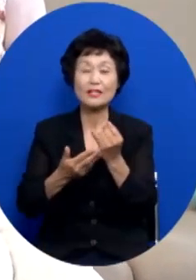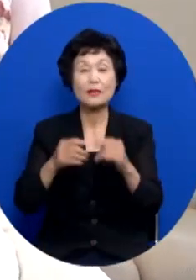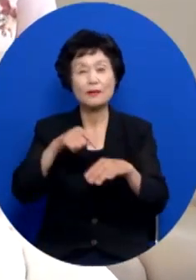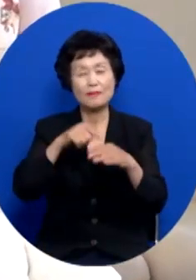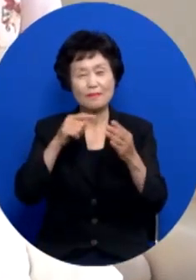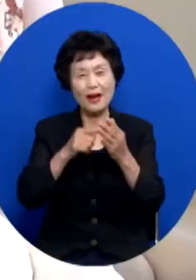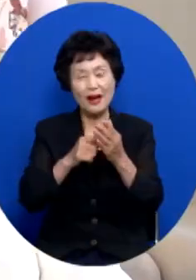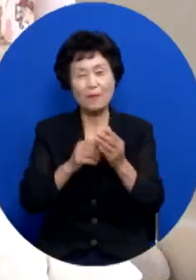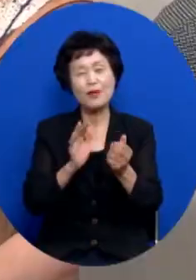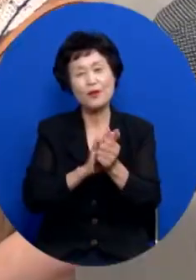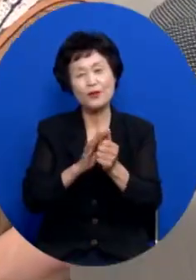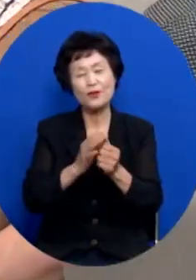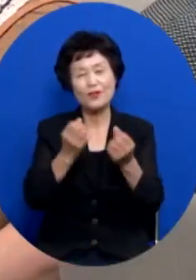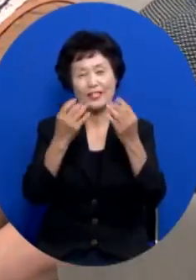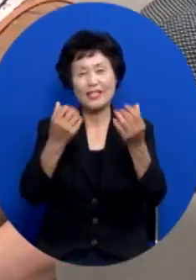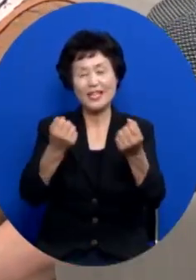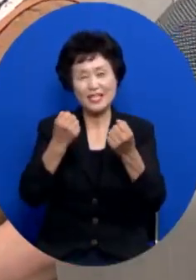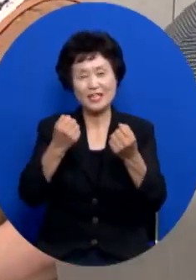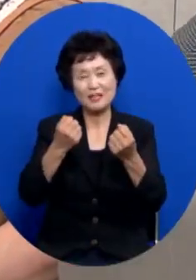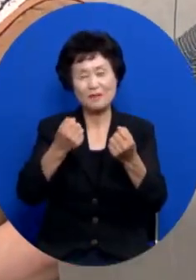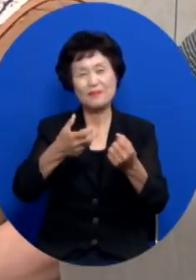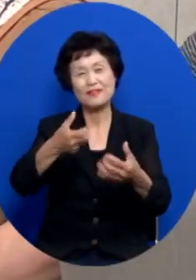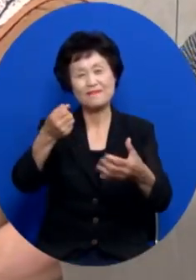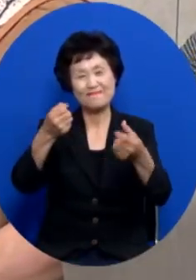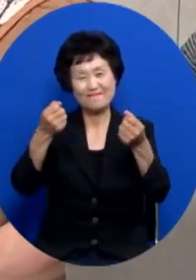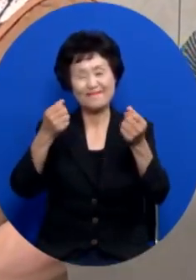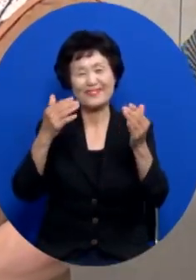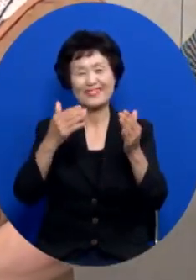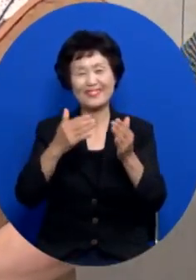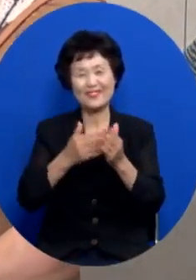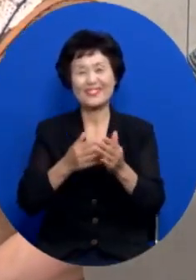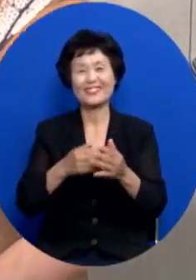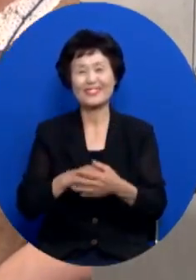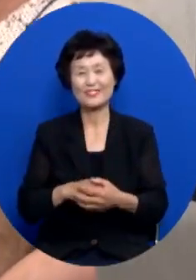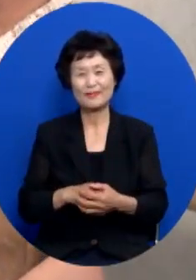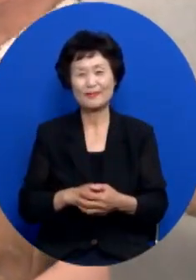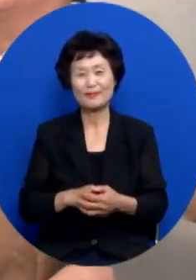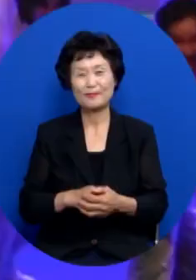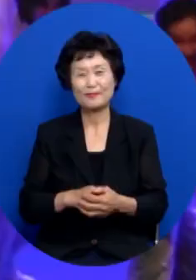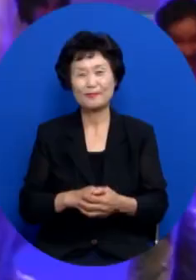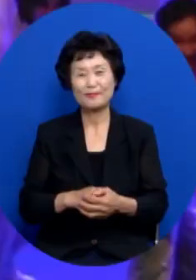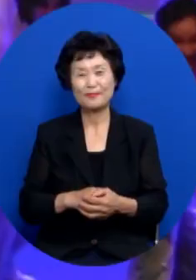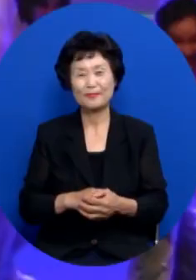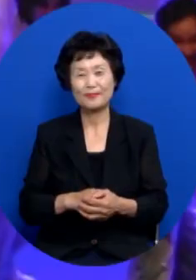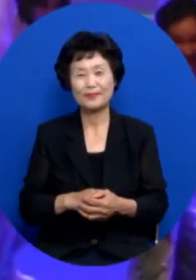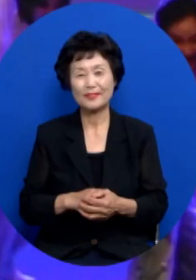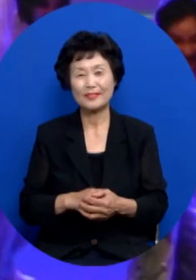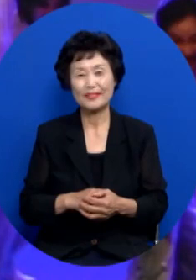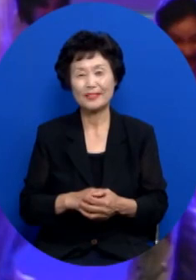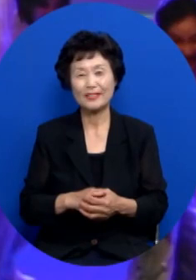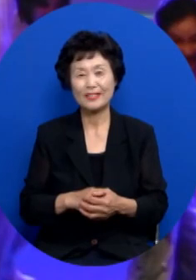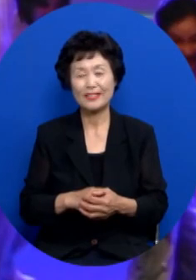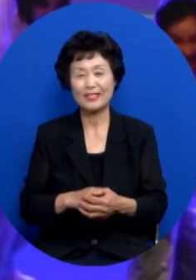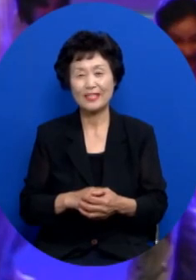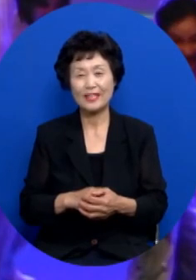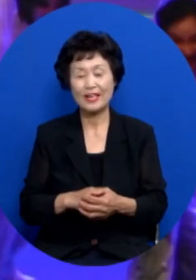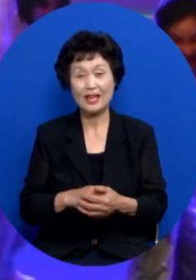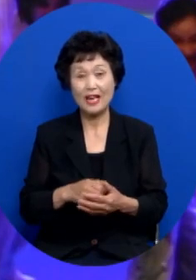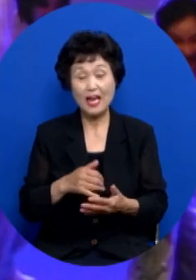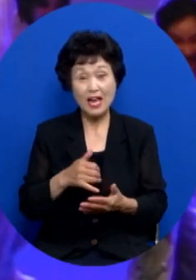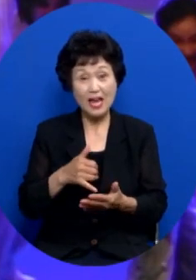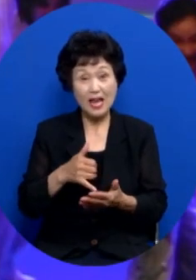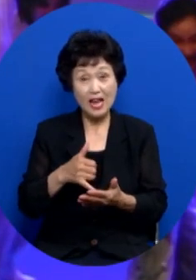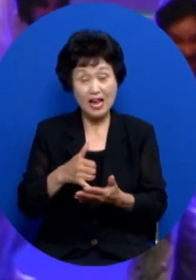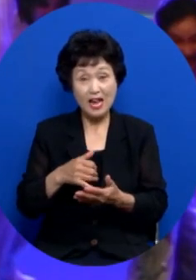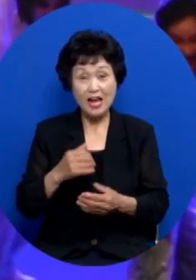힘을 얻었습니다. CTS 뉴스 구요한입니다. 성품은 예수님을 통해 맺게